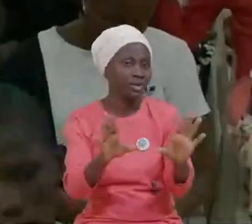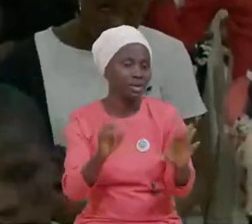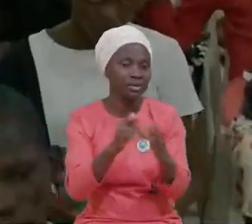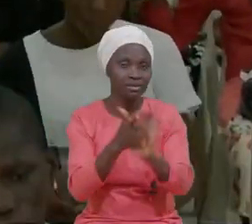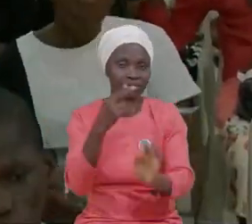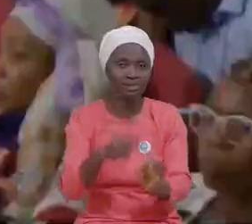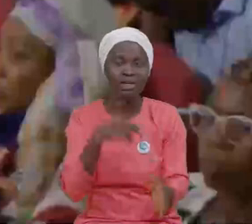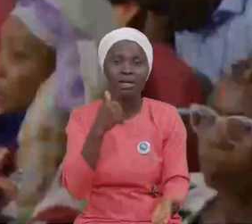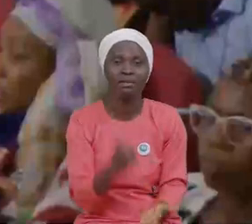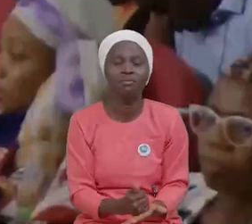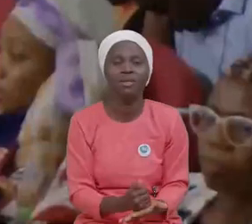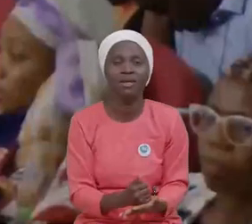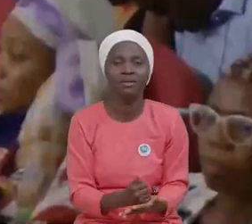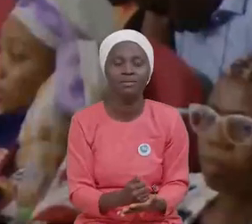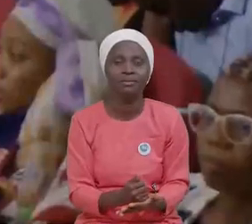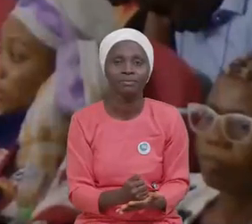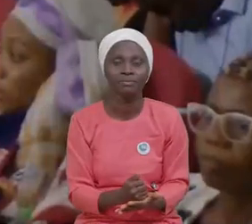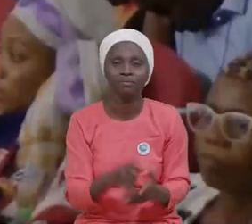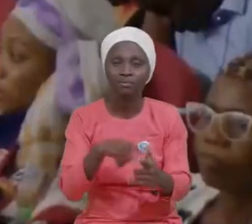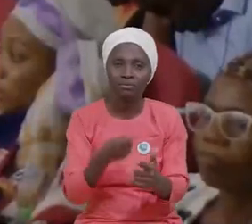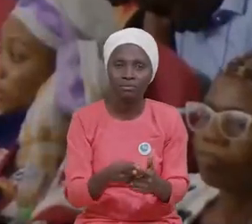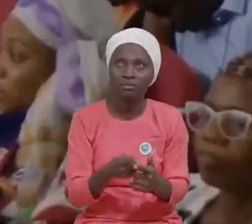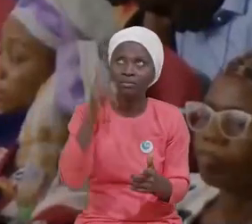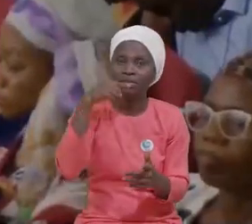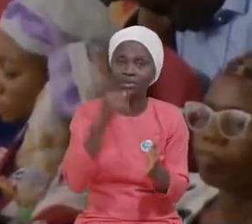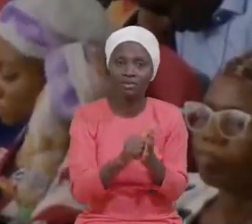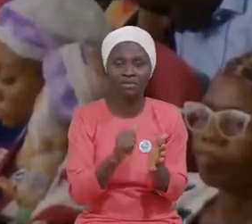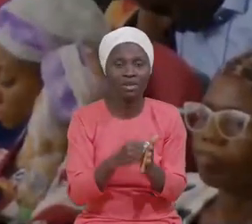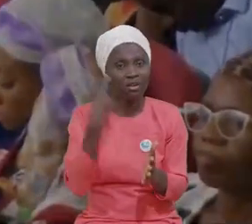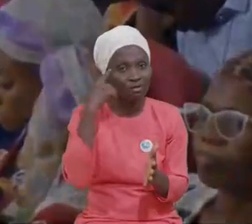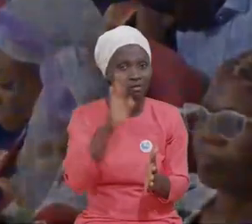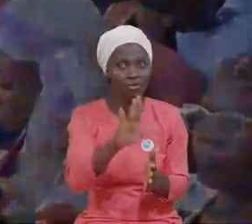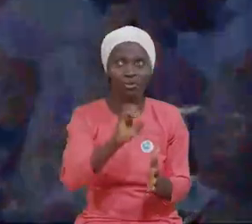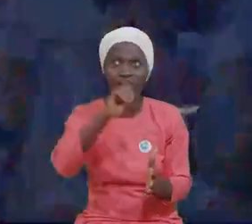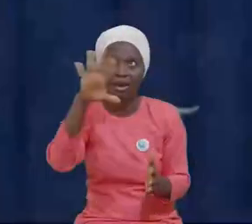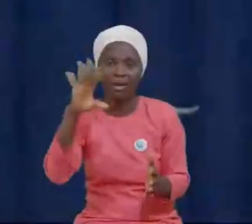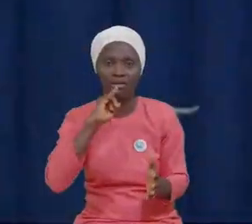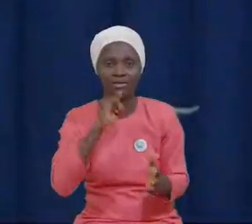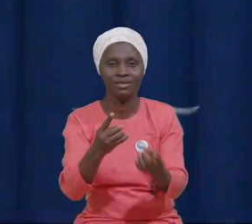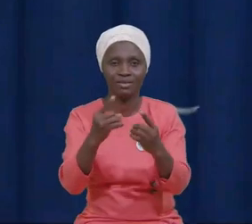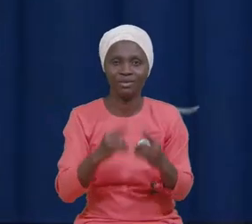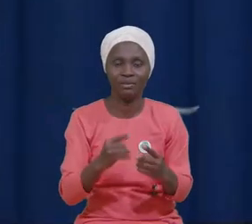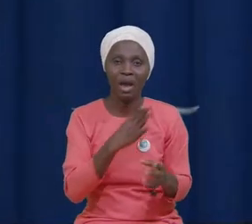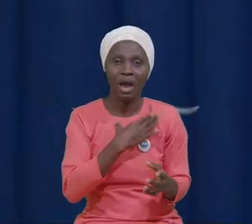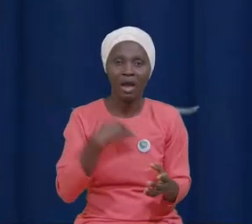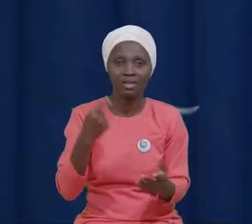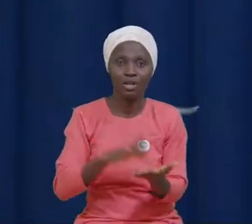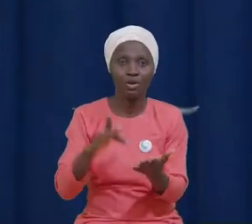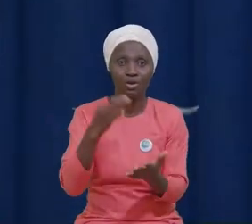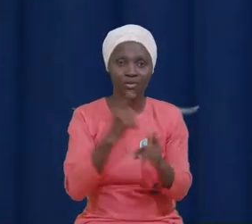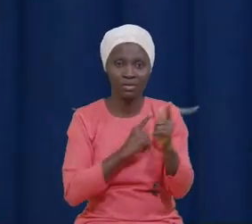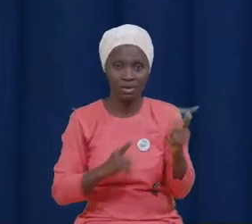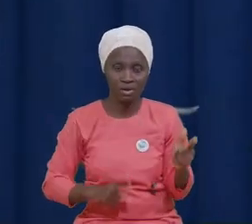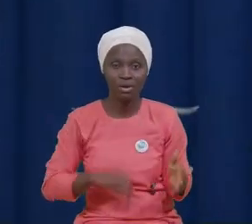briller au nom de Jésus. Quand ta lumière arrive et